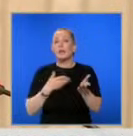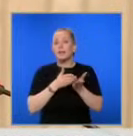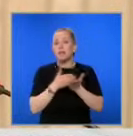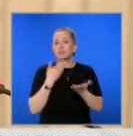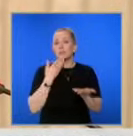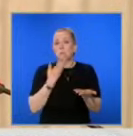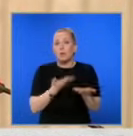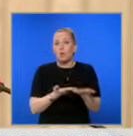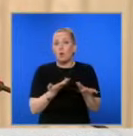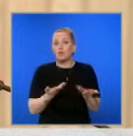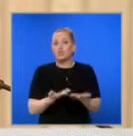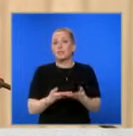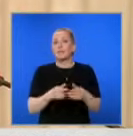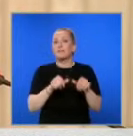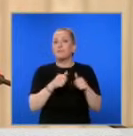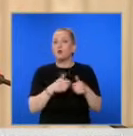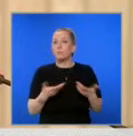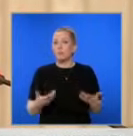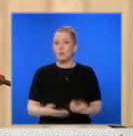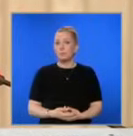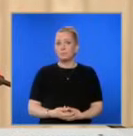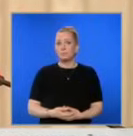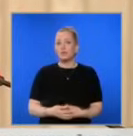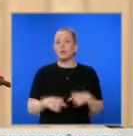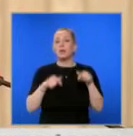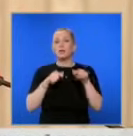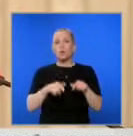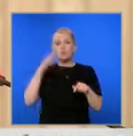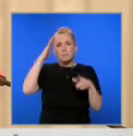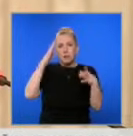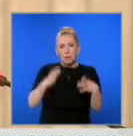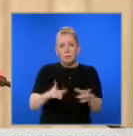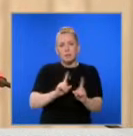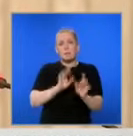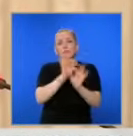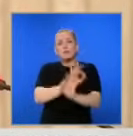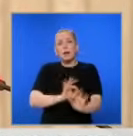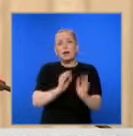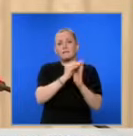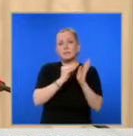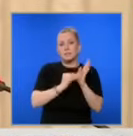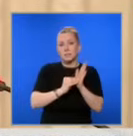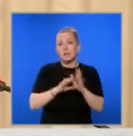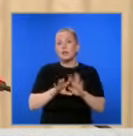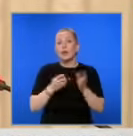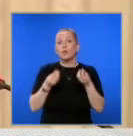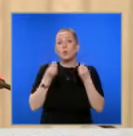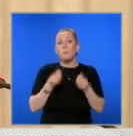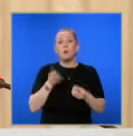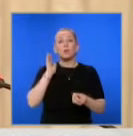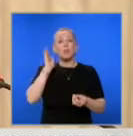да предложат, ако получат третия мандат. Този парламент според нас няма никакъв смисъл, а най-добре се отиде на предсрочни избори. Ние, разбира се,